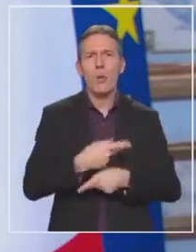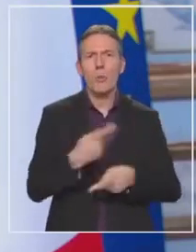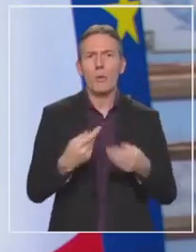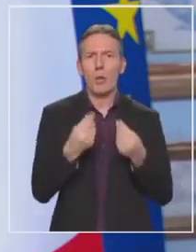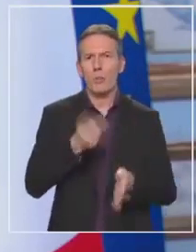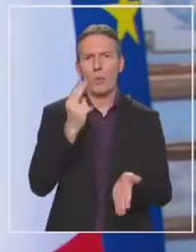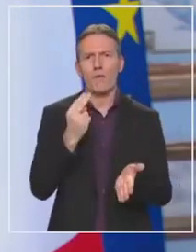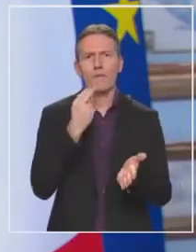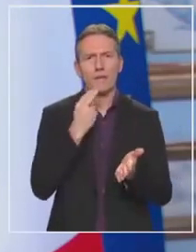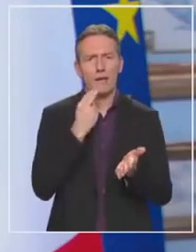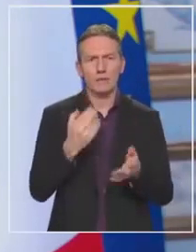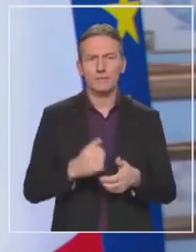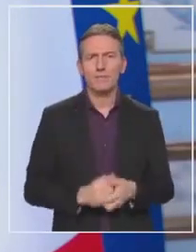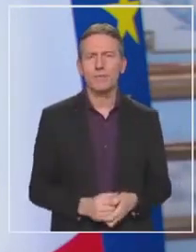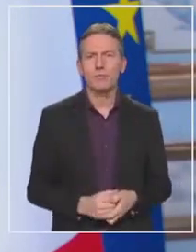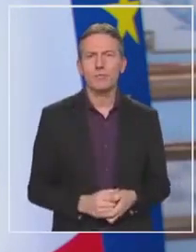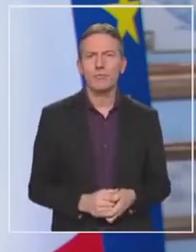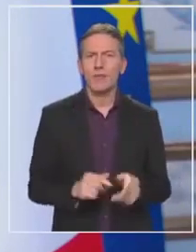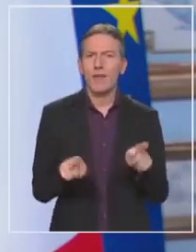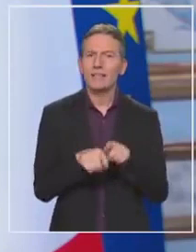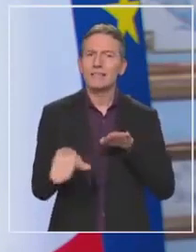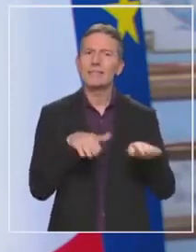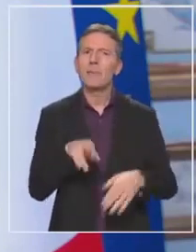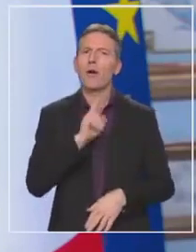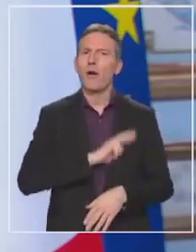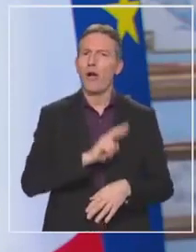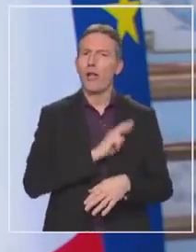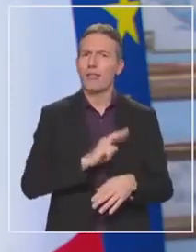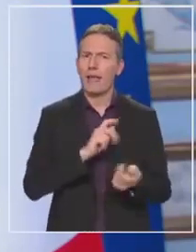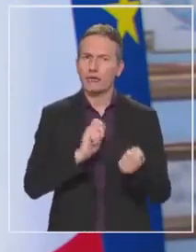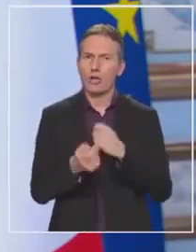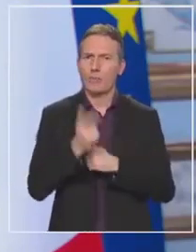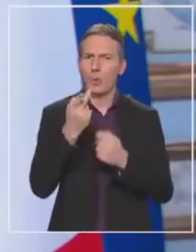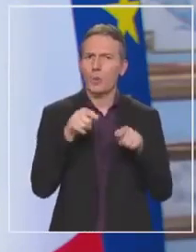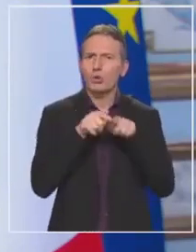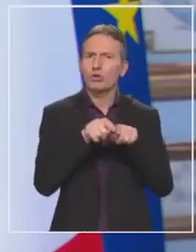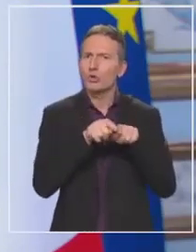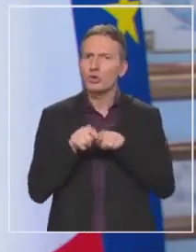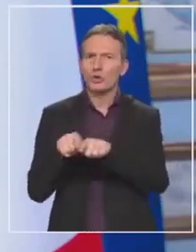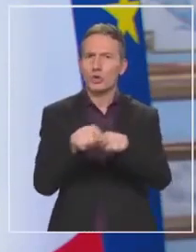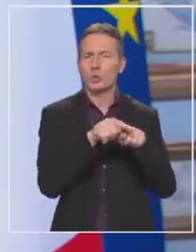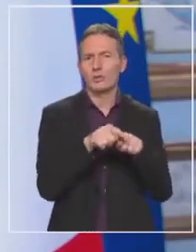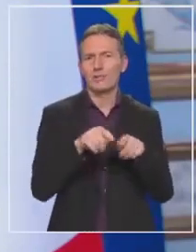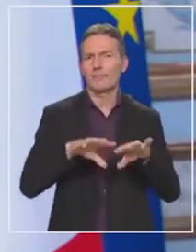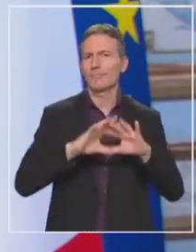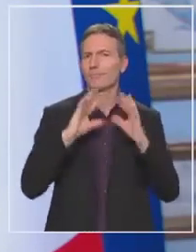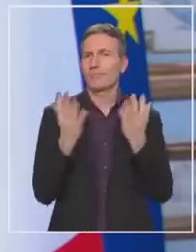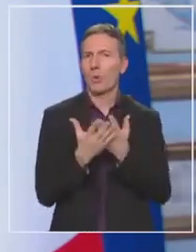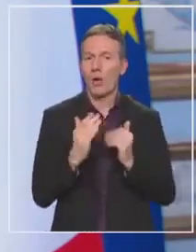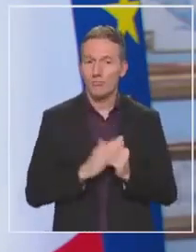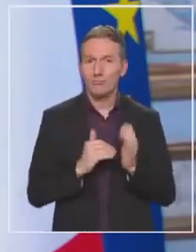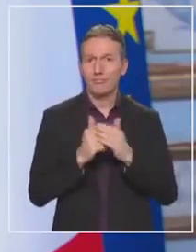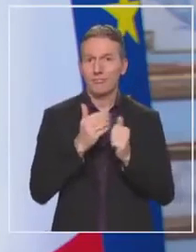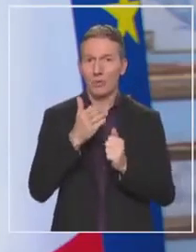le rendre plus efficace et notre système de retraite pour le rendre plus juste aux fonds pour bâtir